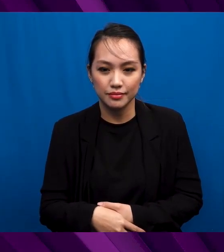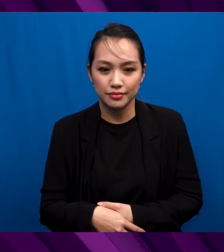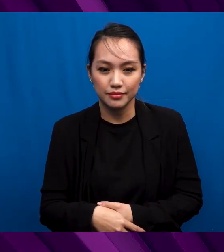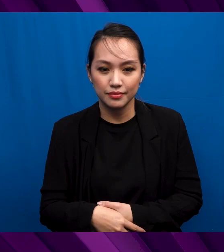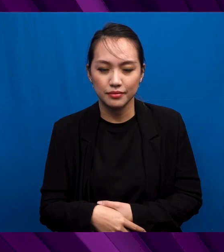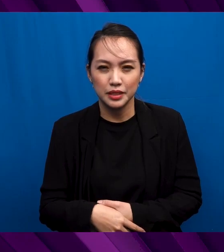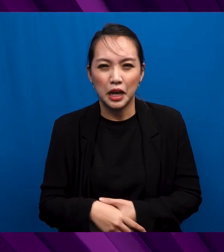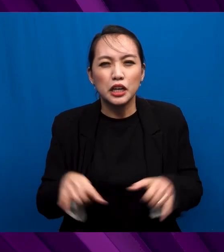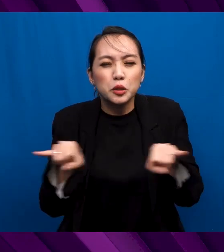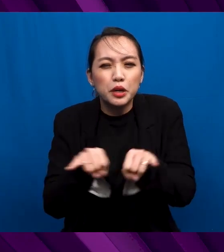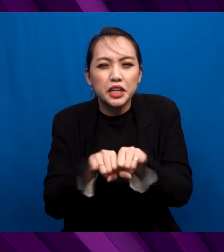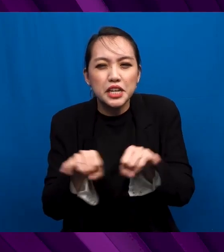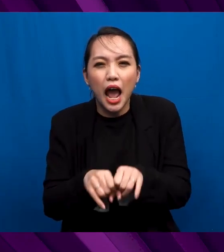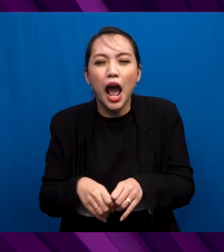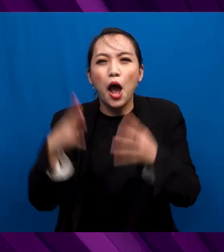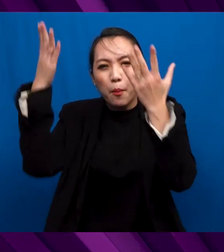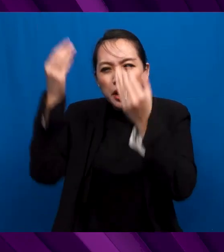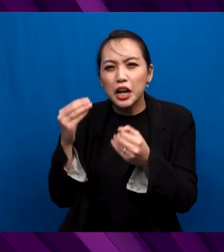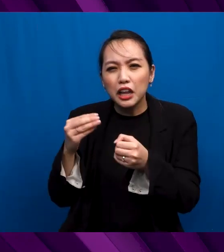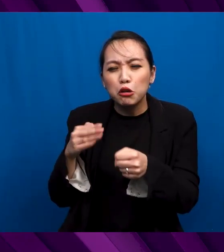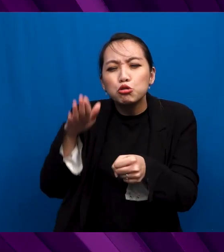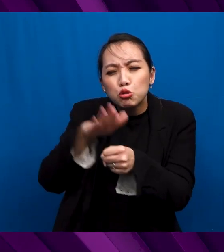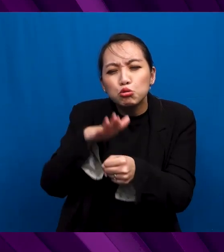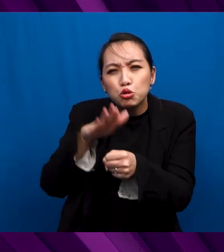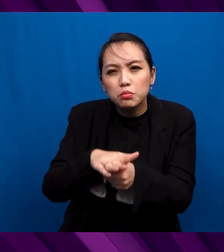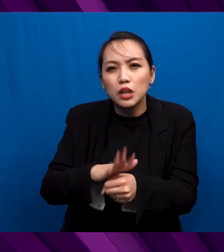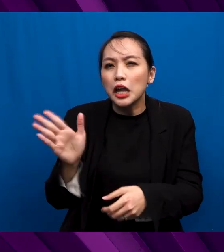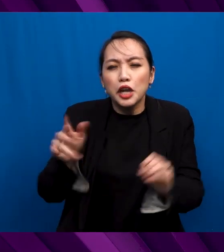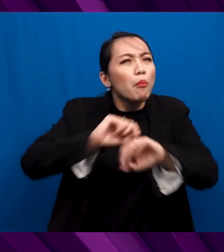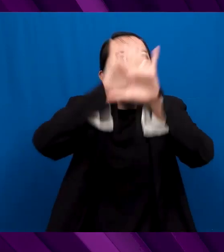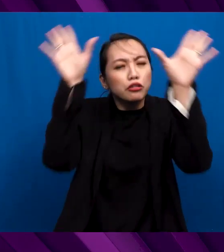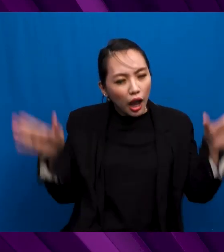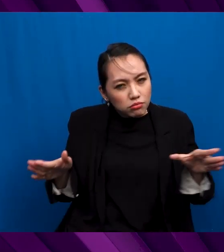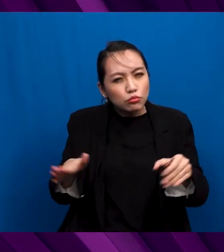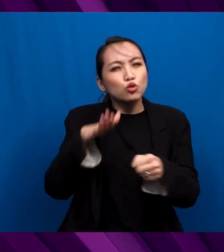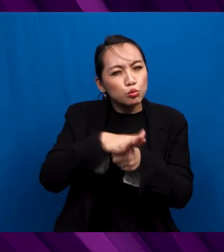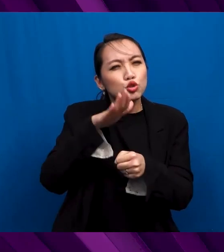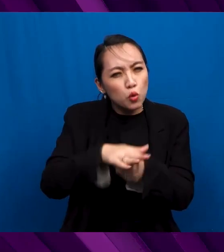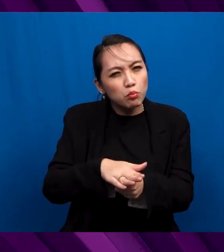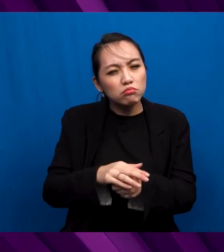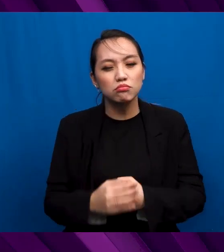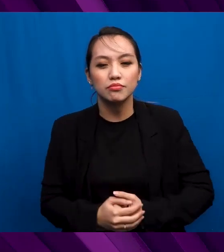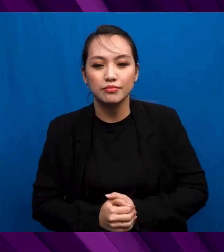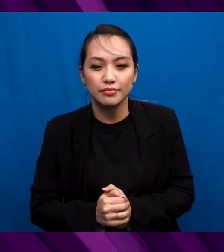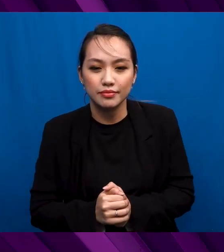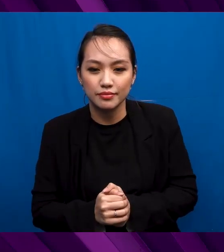dikasih pas-pasan, hanya demi bertahan. Bahasanya kira-kira begini, ya,